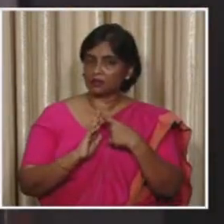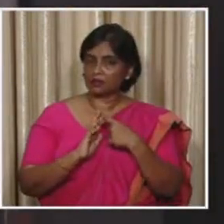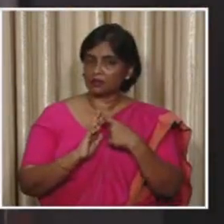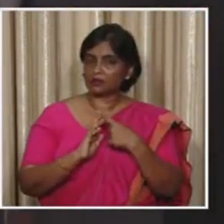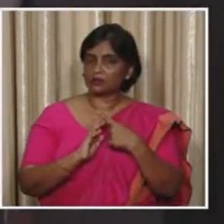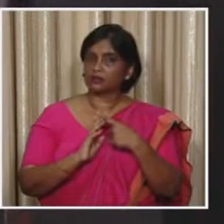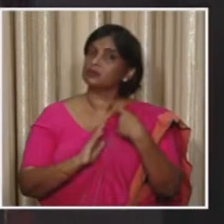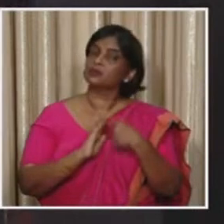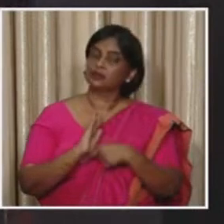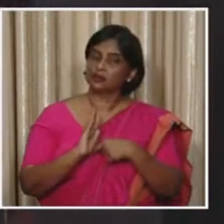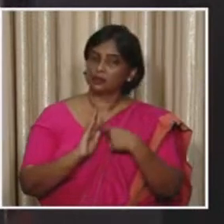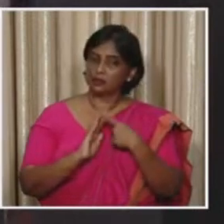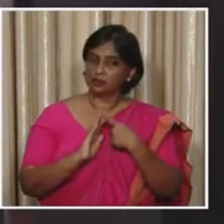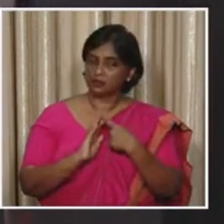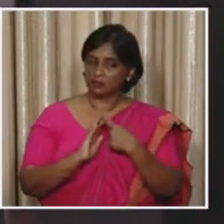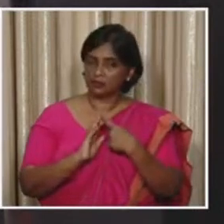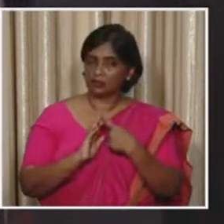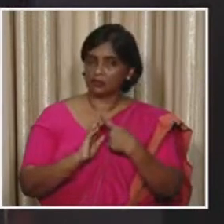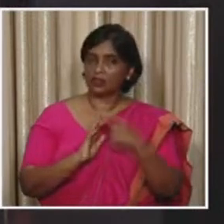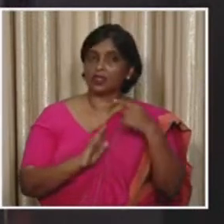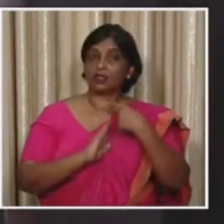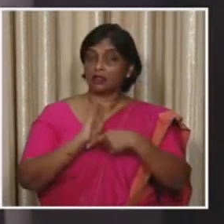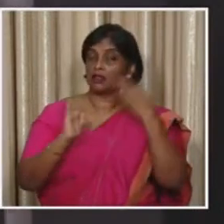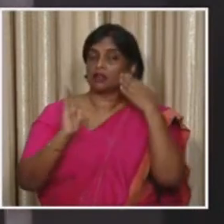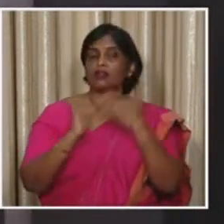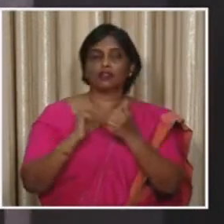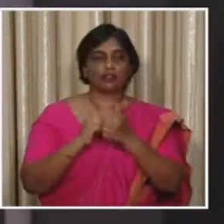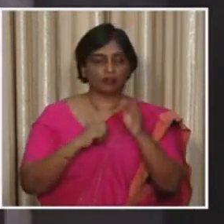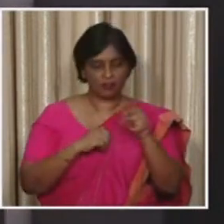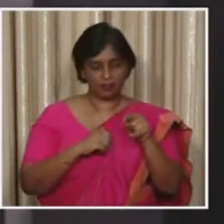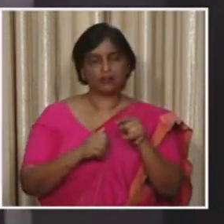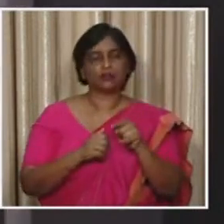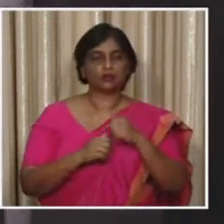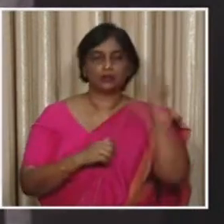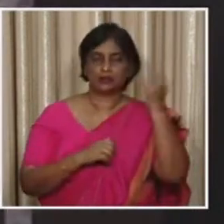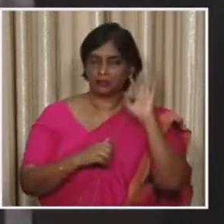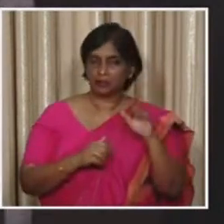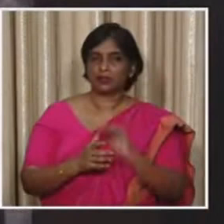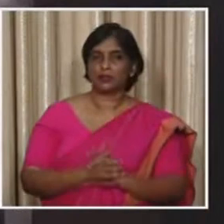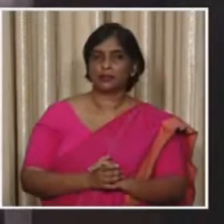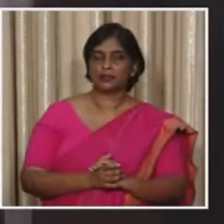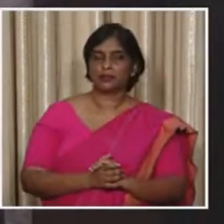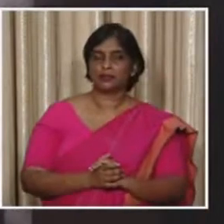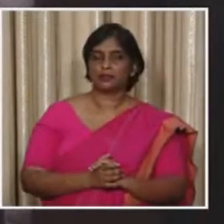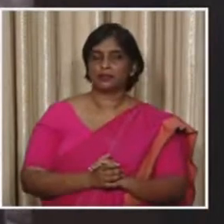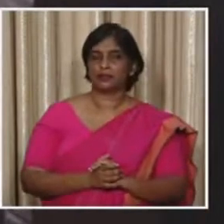අපේ රටේ බහුමික අඛණ්ඩතාවය වෙනුවෙන් පෙනී හිටපු